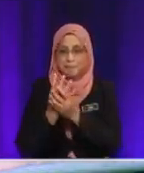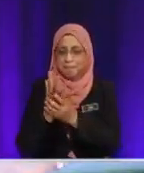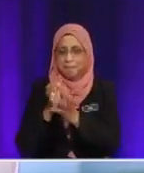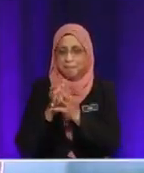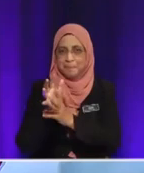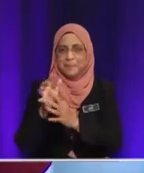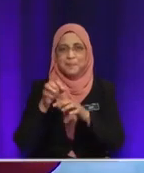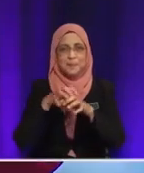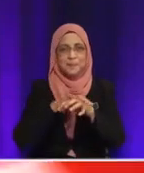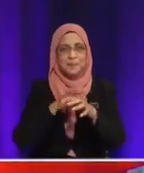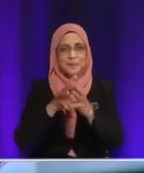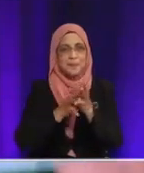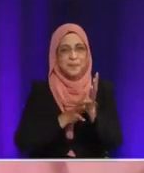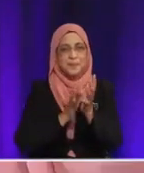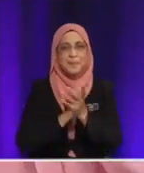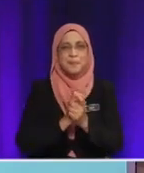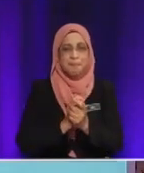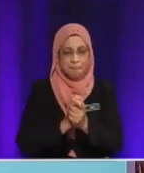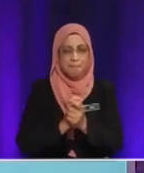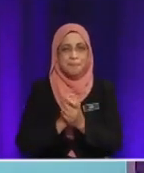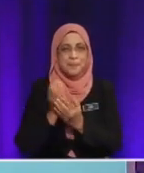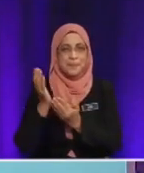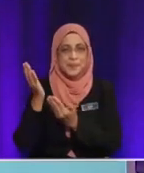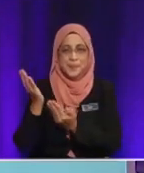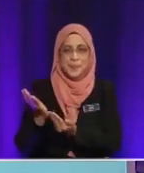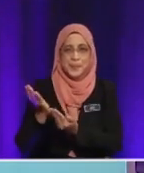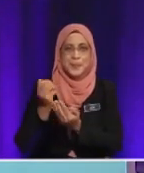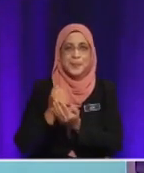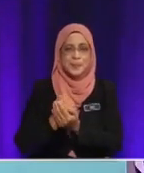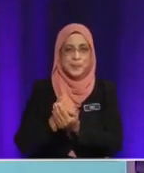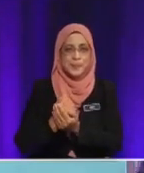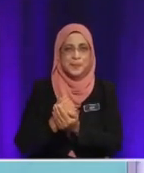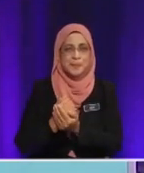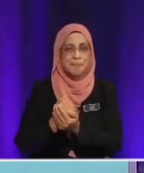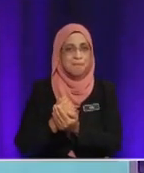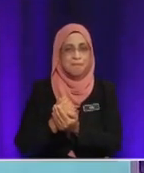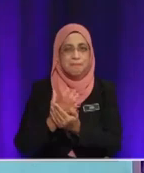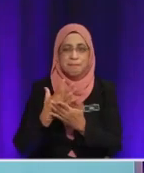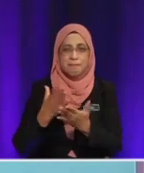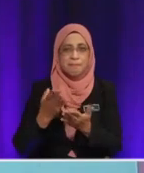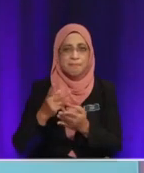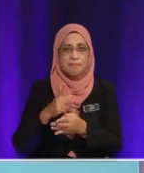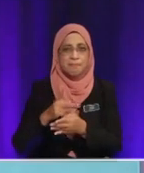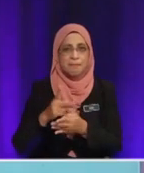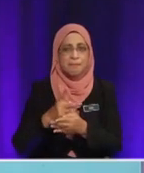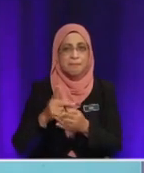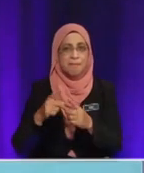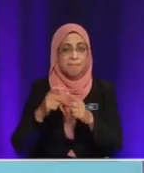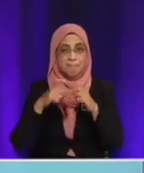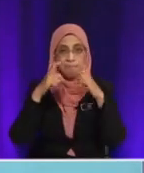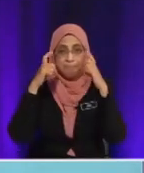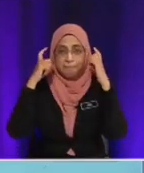dua-dualah. Kena pakai dua-dua. Okey. Okey, tu apron. So, dah kita dah bahak pakai. Oh, mak kau putus ni.